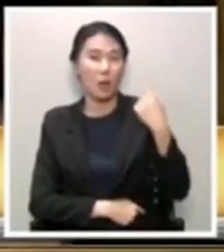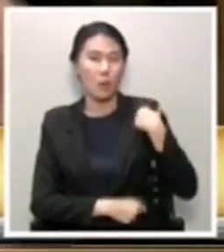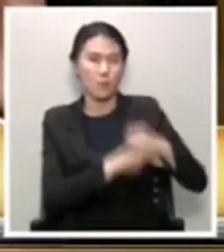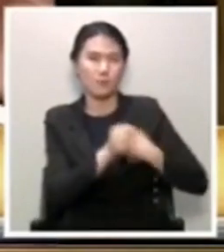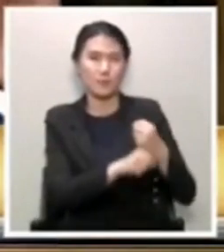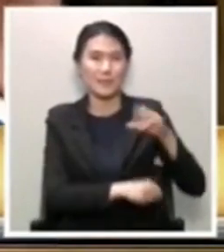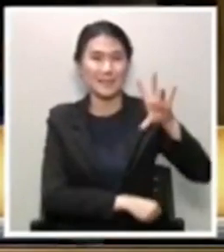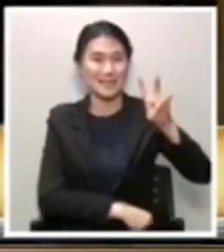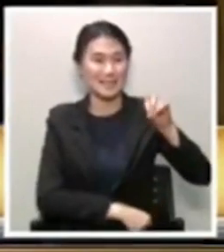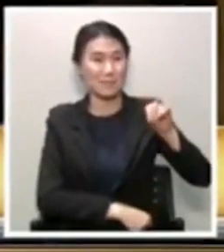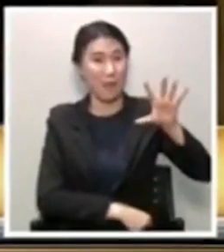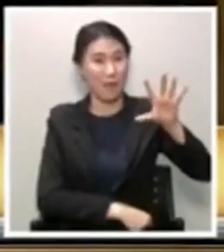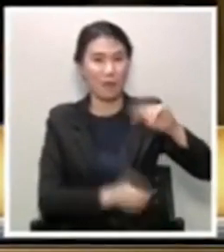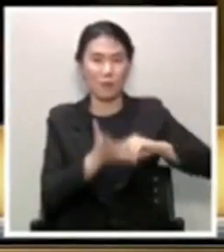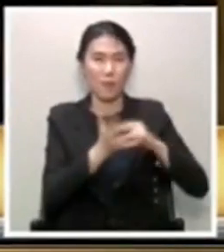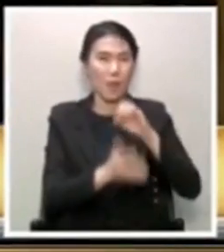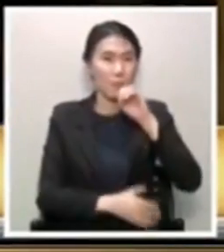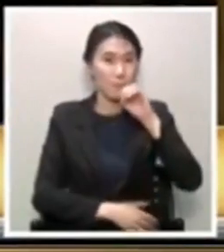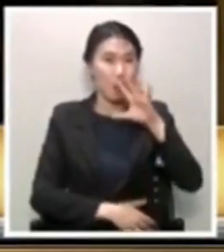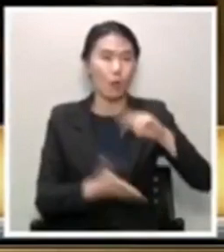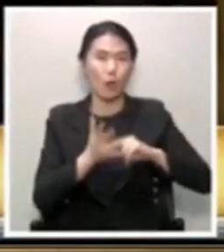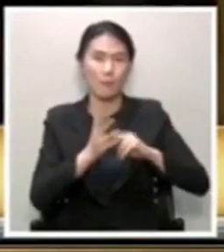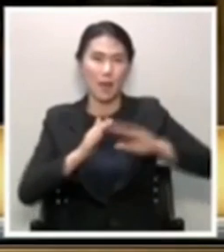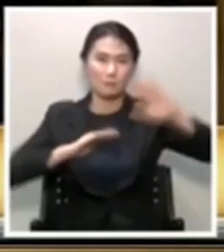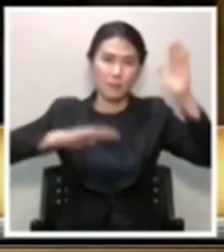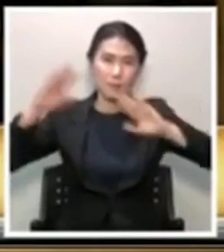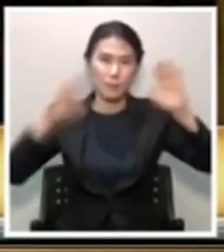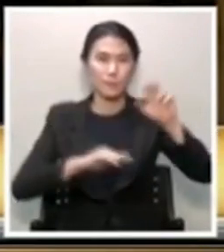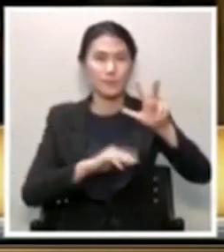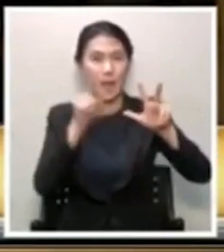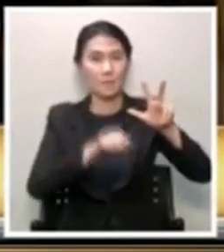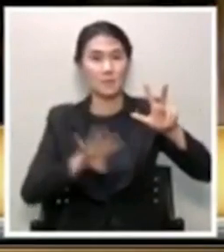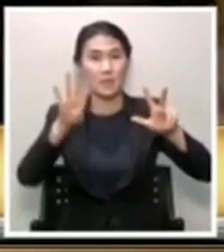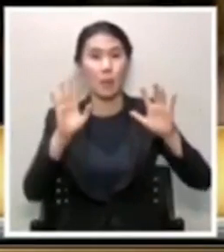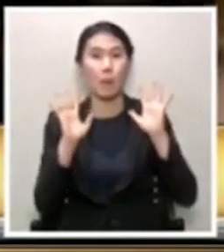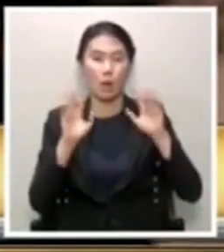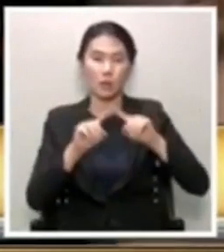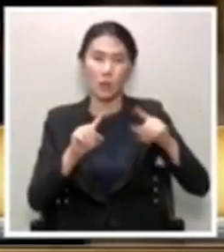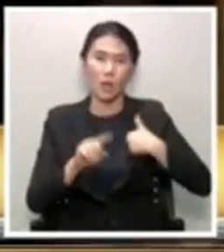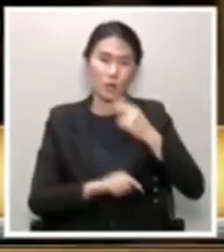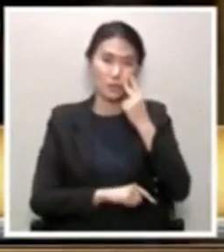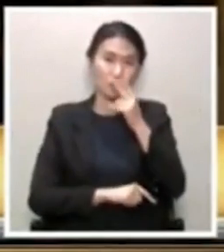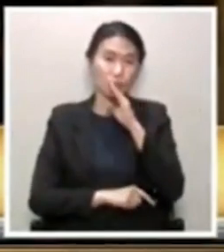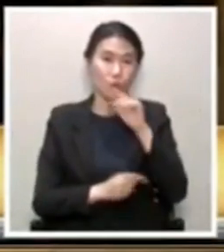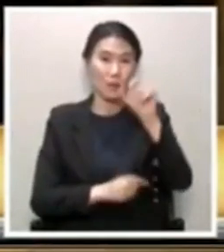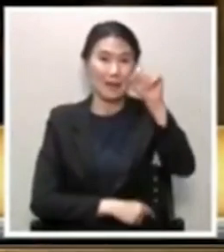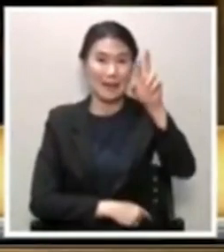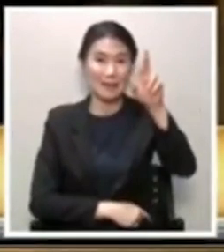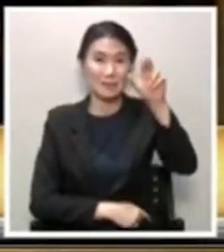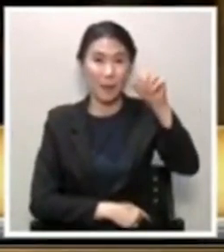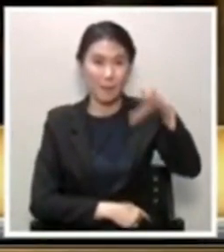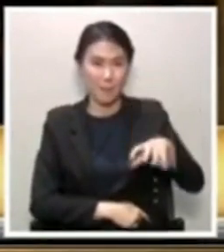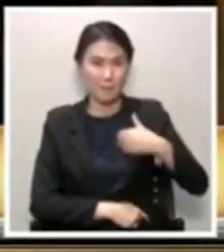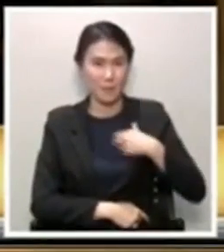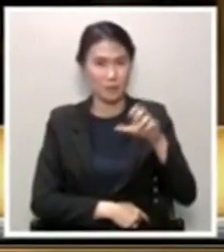ช้สภาผู้แทนแก้โดยใช้เสียง3ใน4ของสภาผู้แทนราษฎรแต่หลังจากนั้นครับเรามีรัฐสภาเราใช้ระบบ2สภ